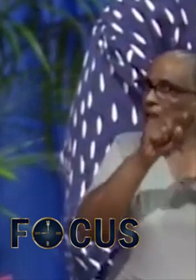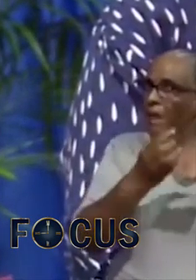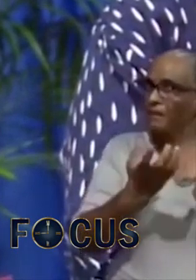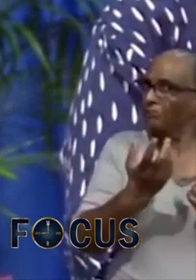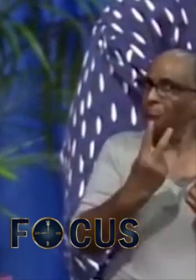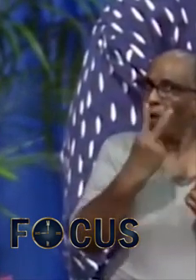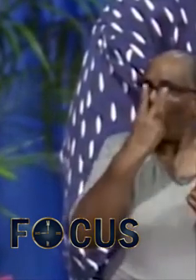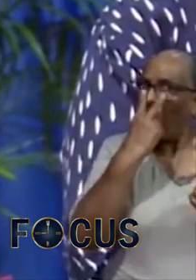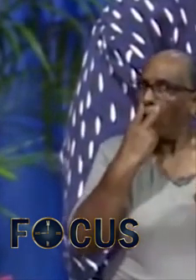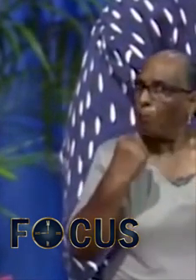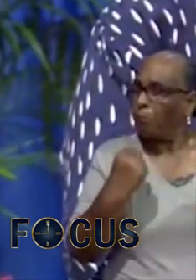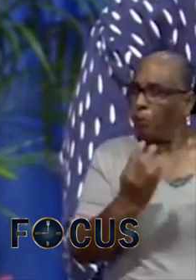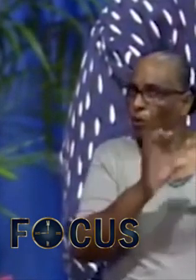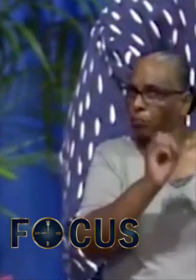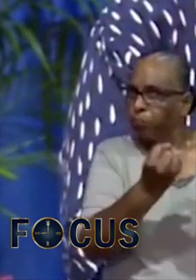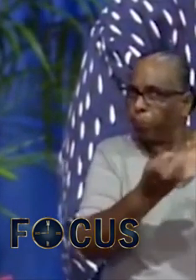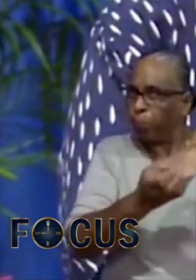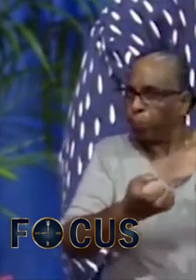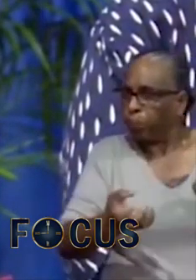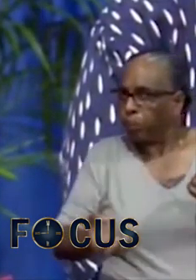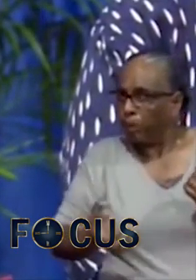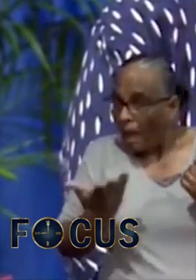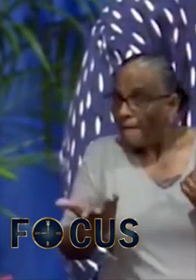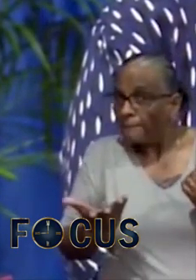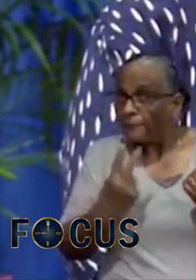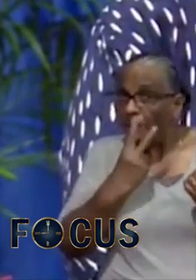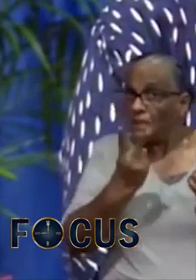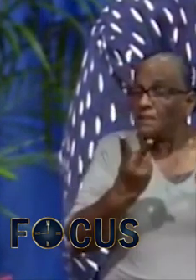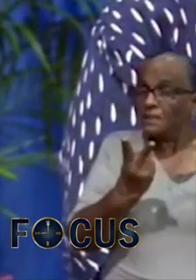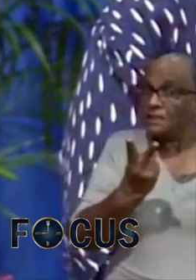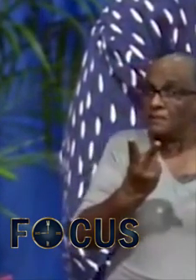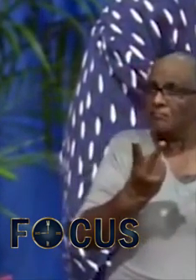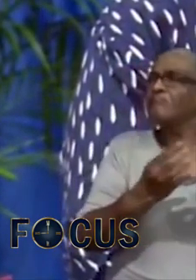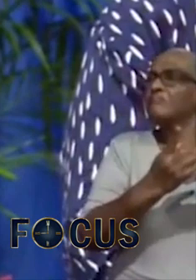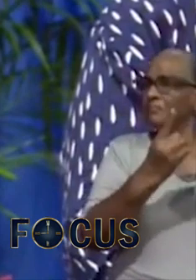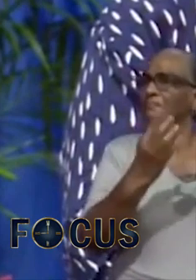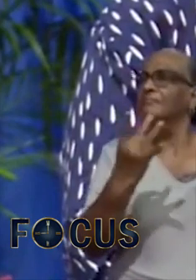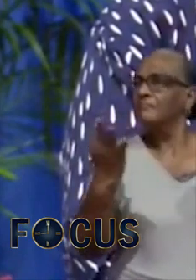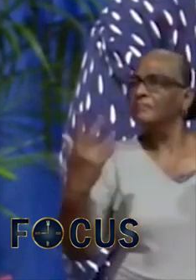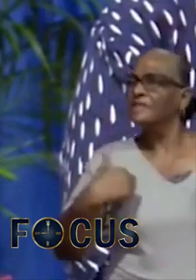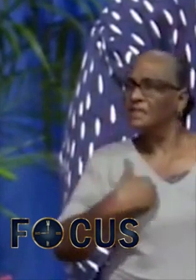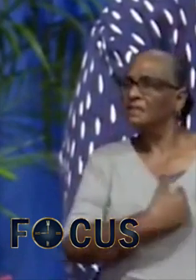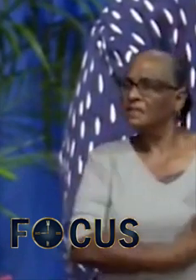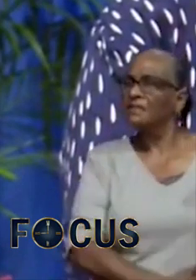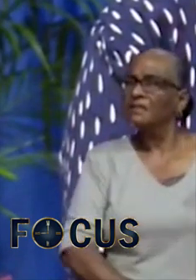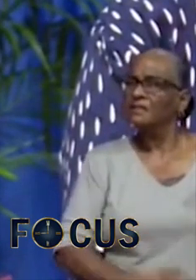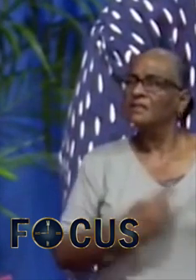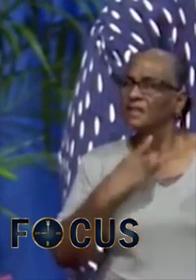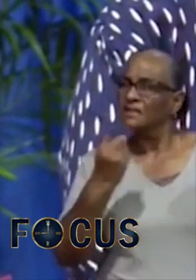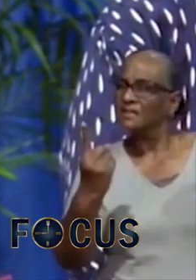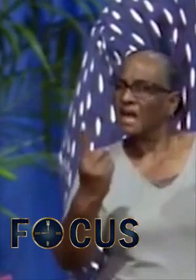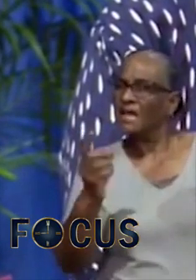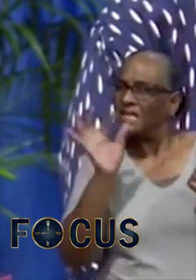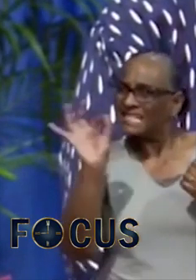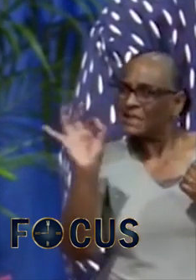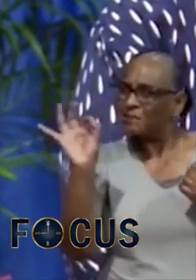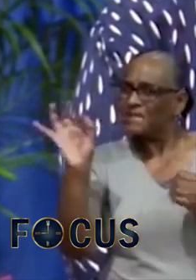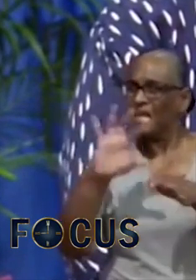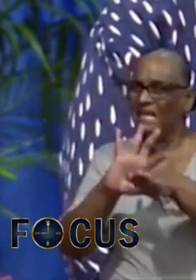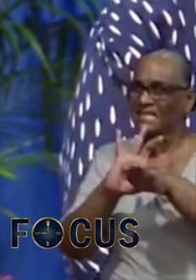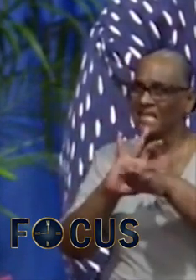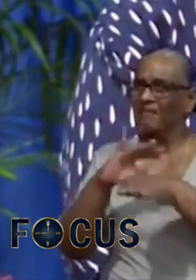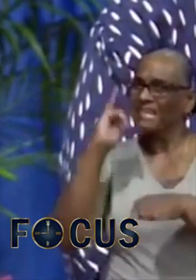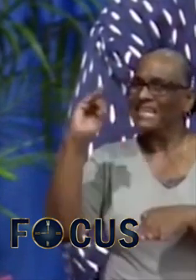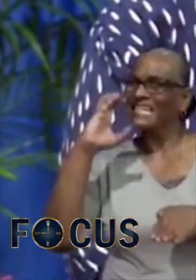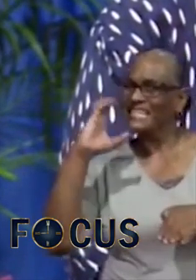met trombose? Voor wat hun aantallen betreft die ze hebben gehad, gaven de specialisten van